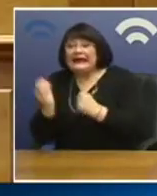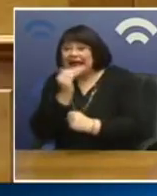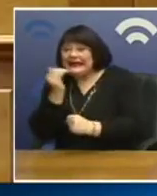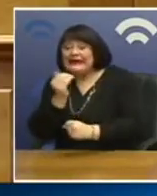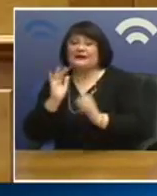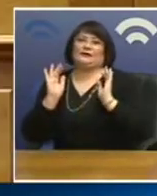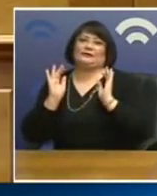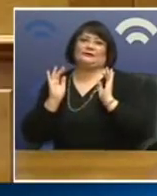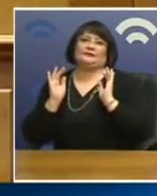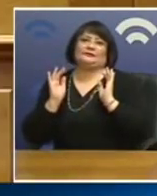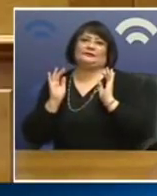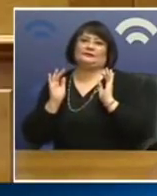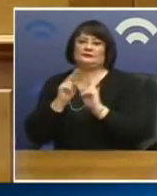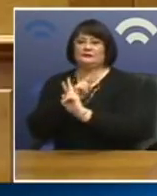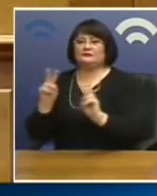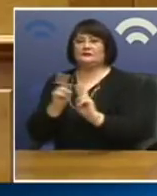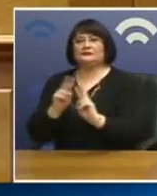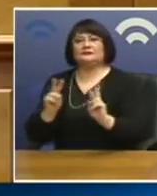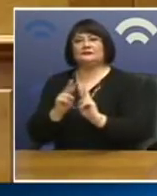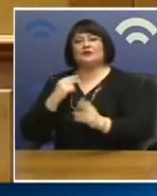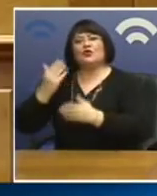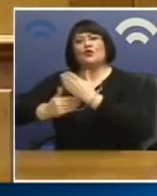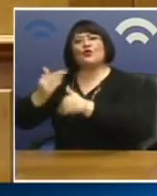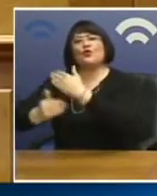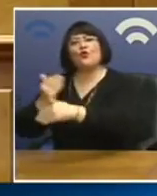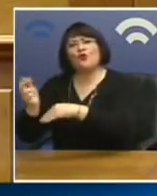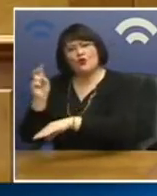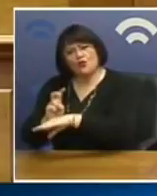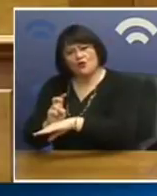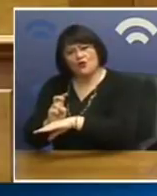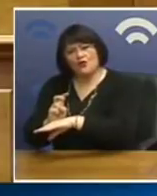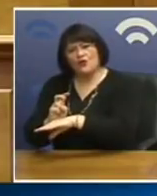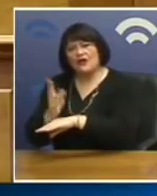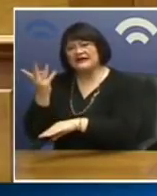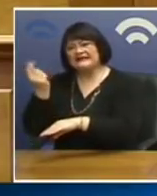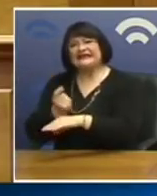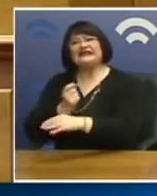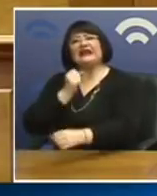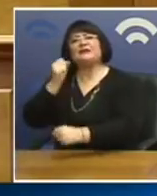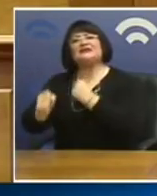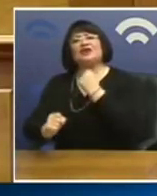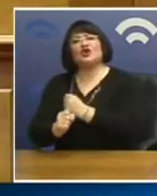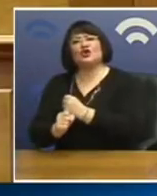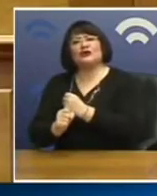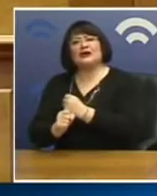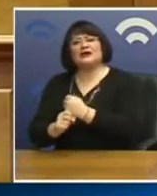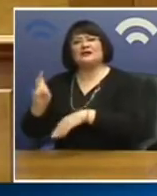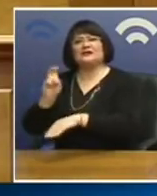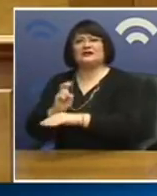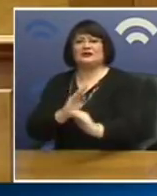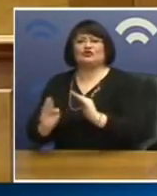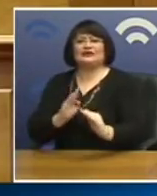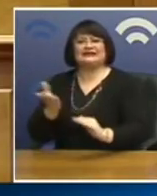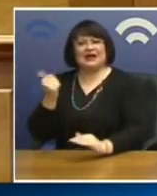να καθαρίσετε από ό,τι φαίνεται όσους τόσα χρόνια, τα 4,5 χρόνια, δεν είχαν την προστασία